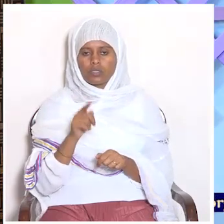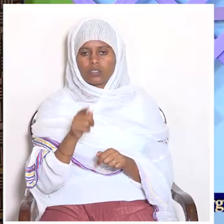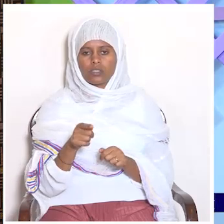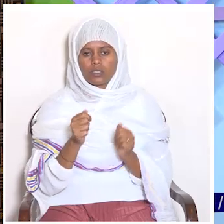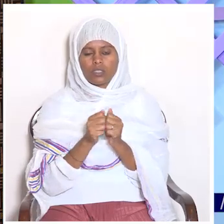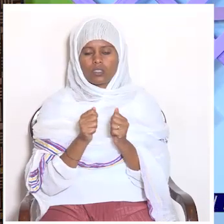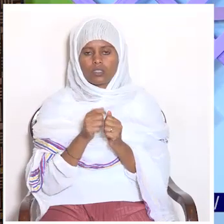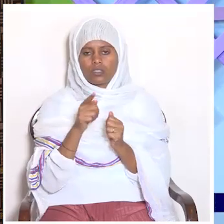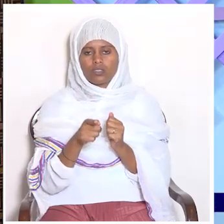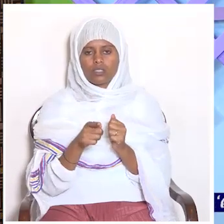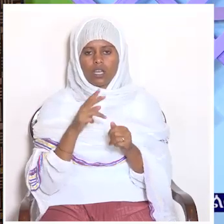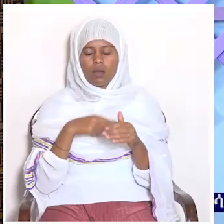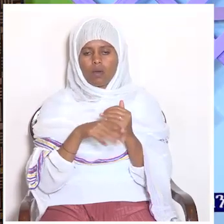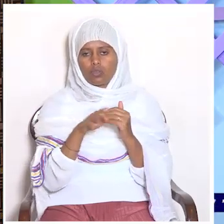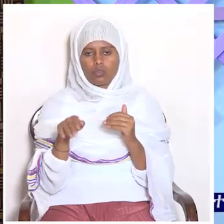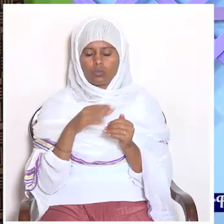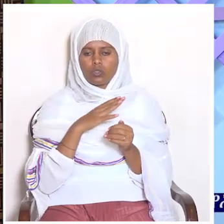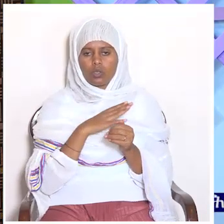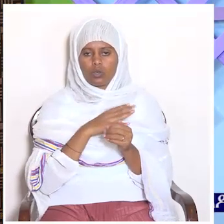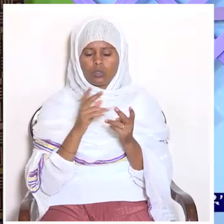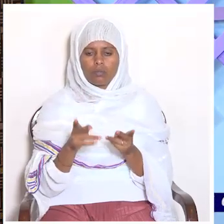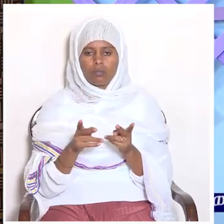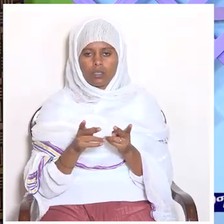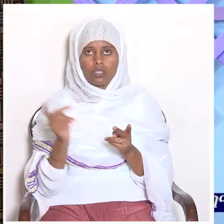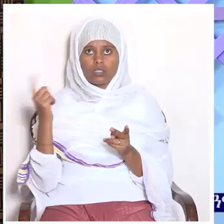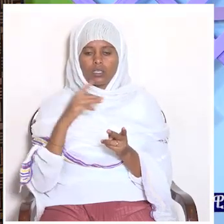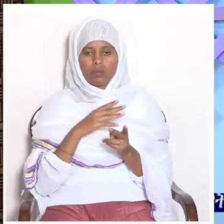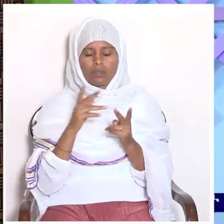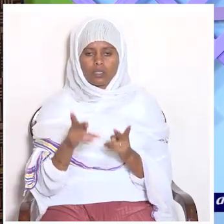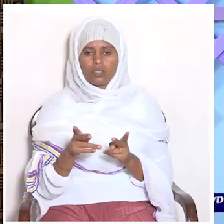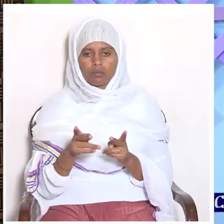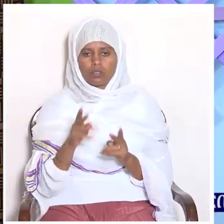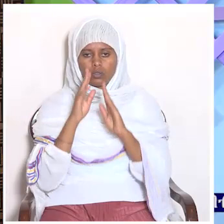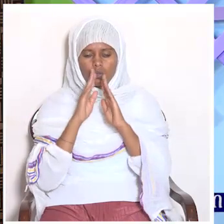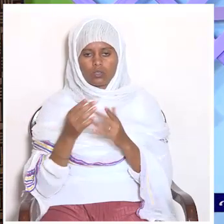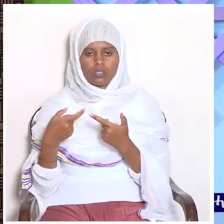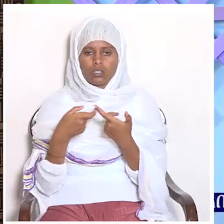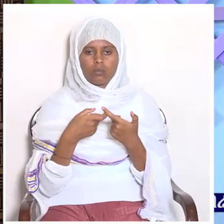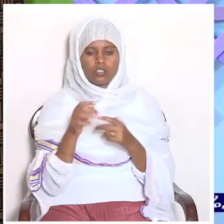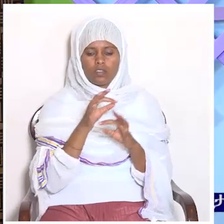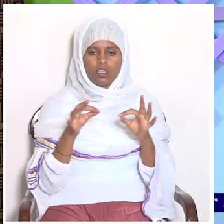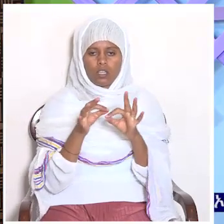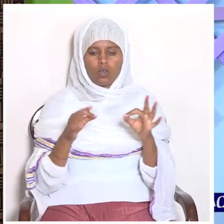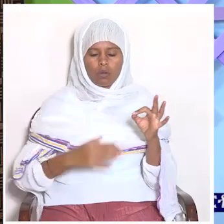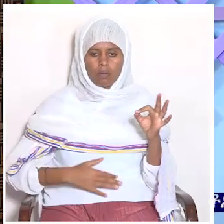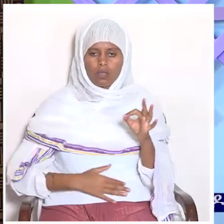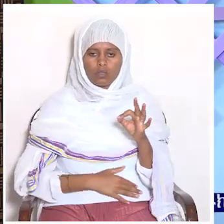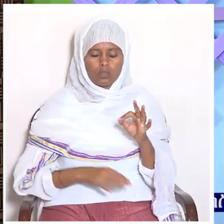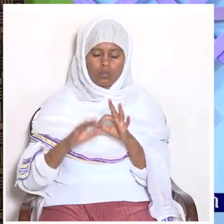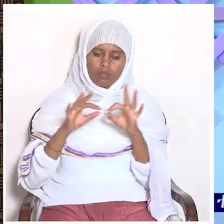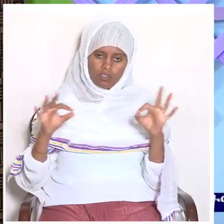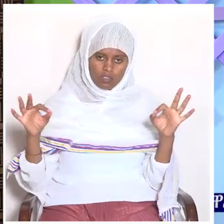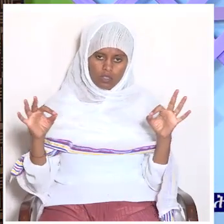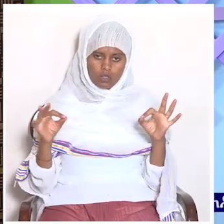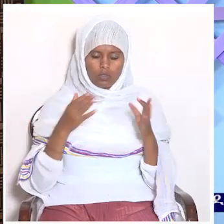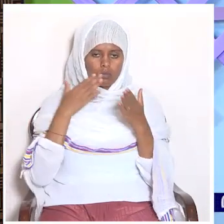ሎሚ እዚ ነገር እዚ ኣብኣቶም ንዘሎ ድማ እግዚኣብሔር ከምቲ ነዞም ቅዱሳት ስድራ ዝፈትሓሎም